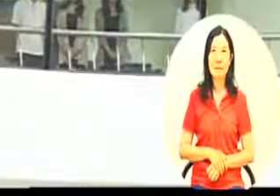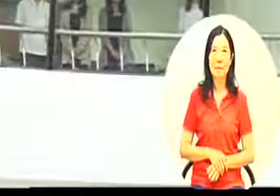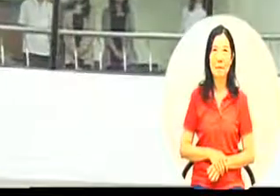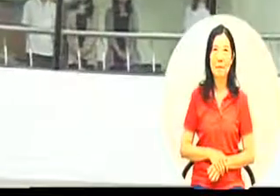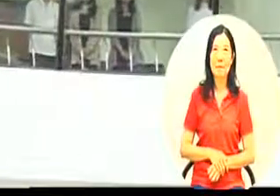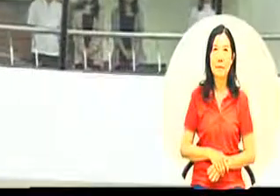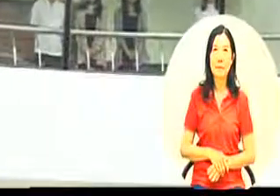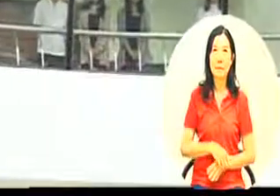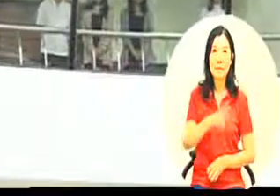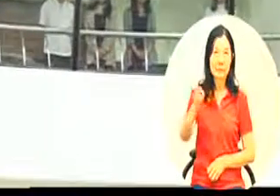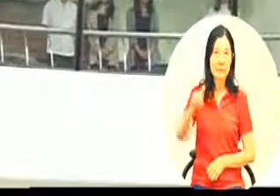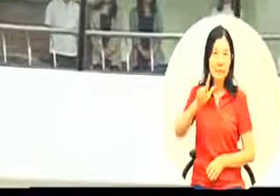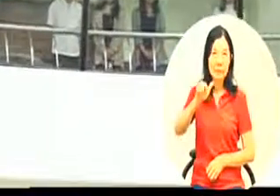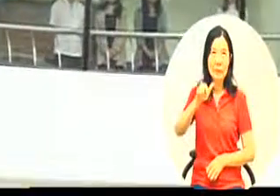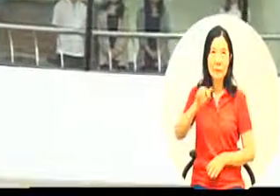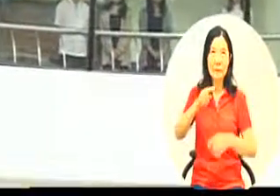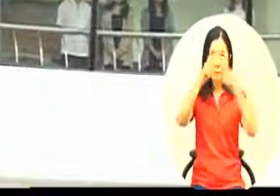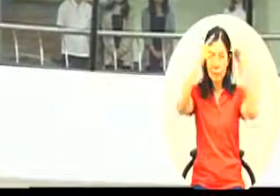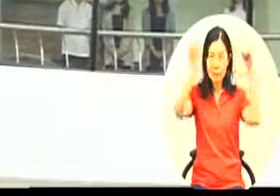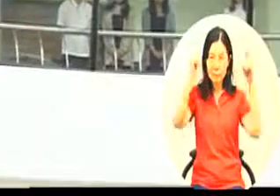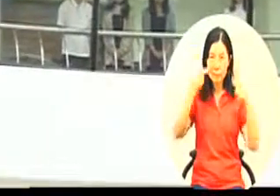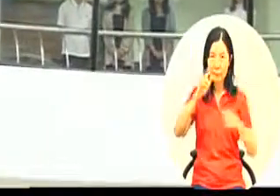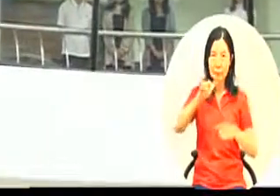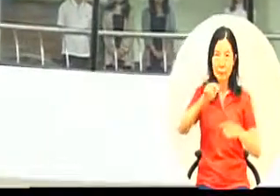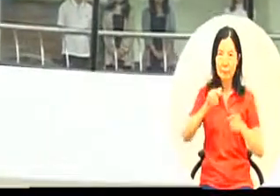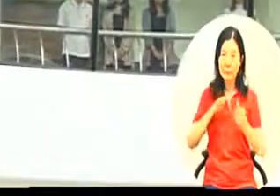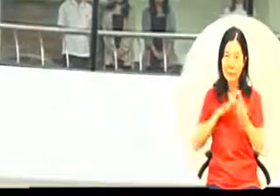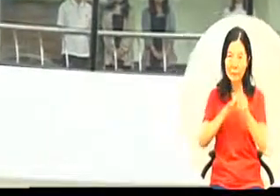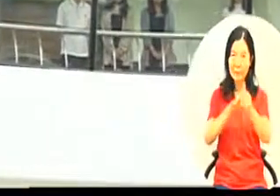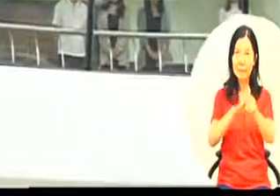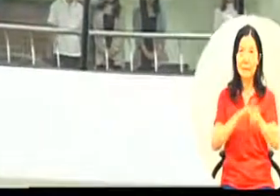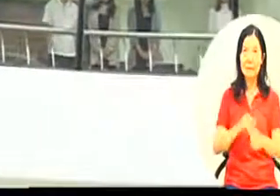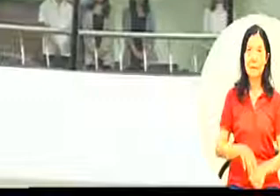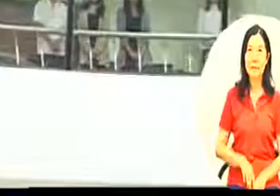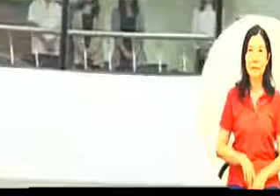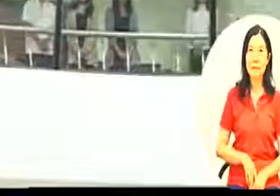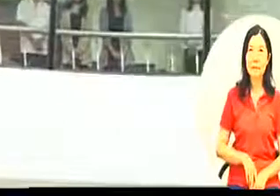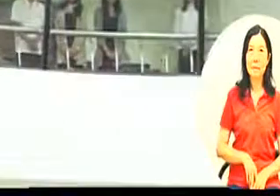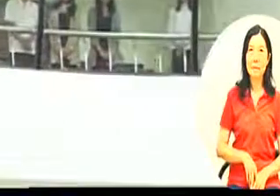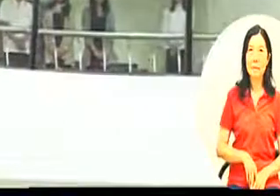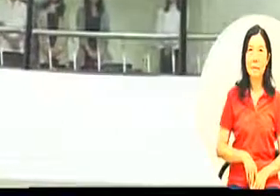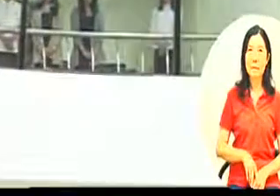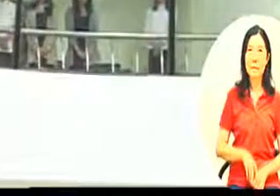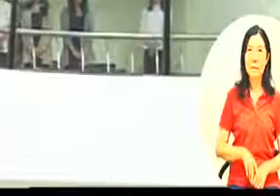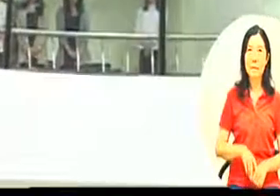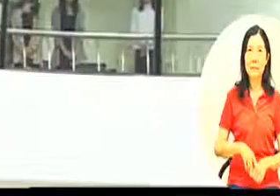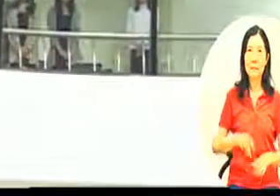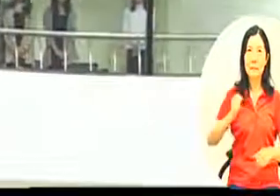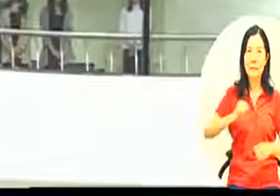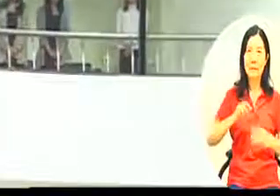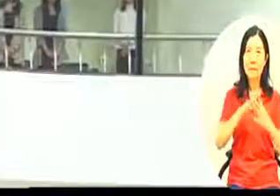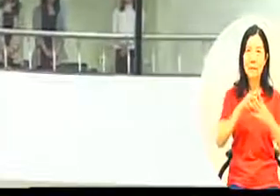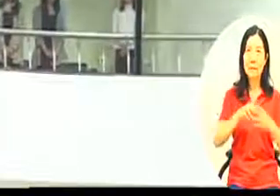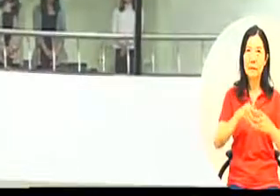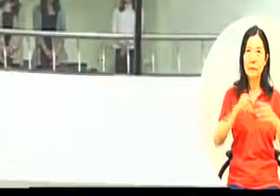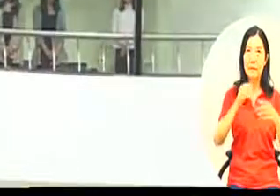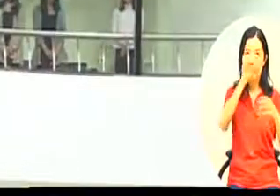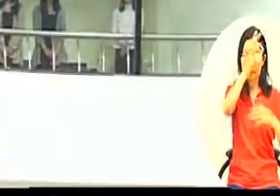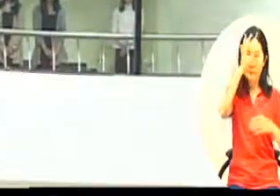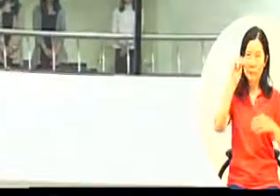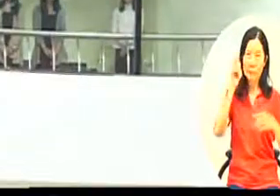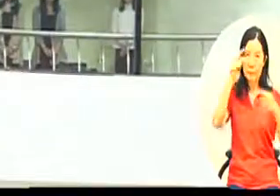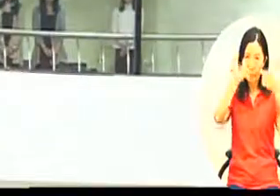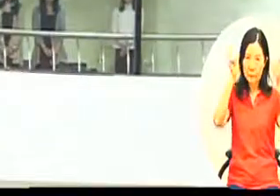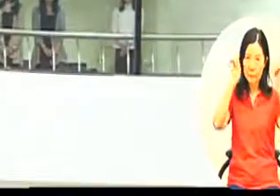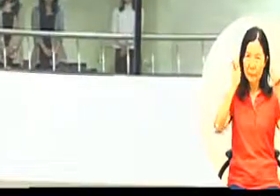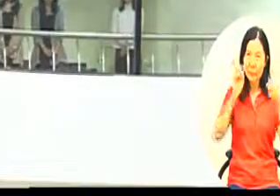由他们的老师周国忠老师率领杭州师范大学钱江学院广